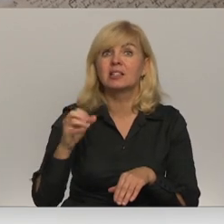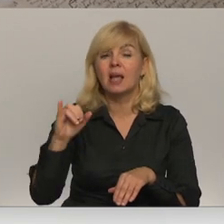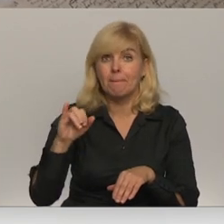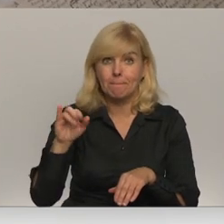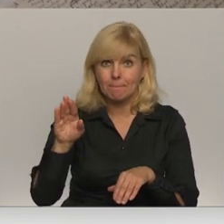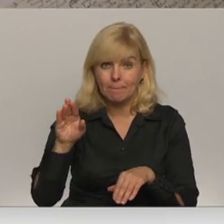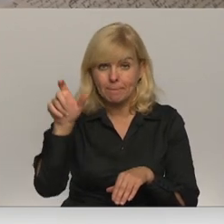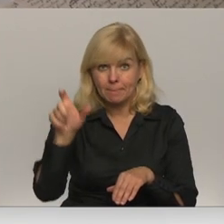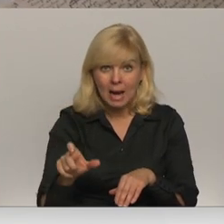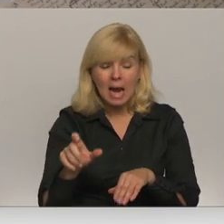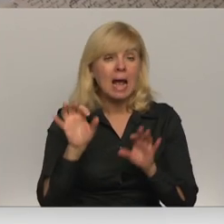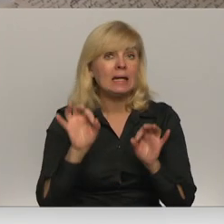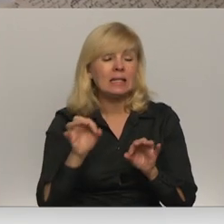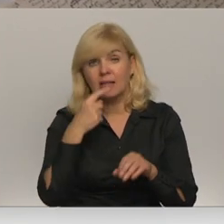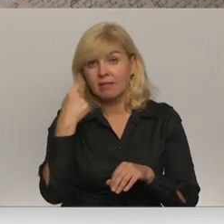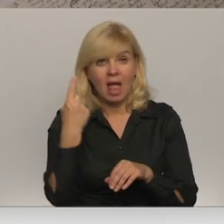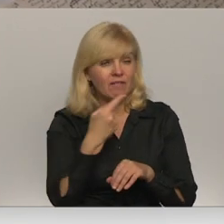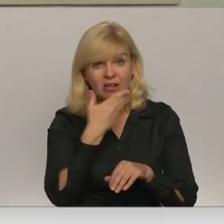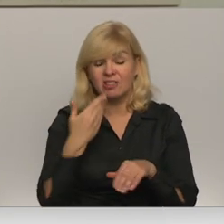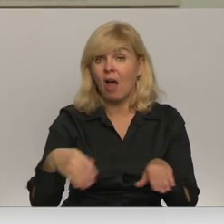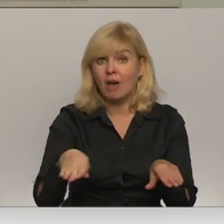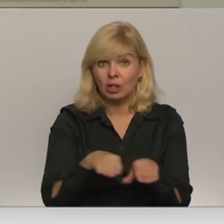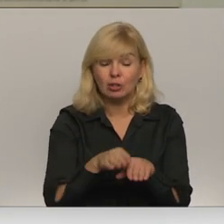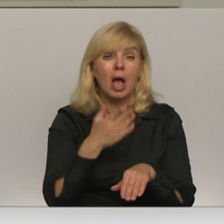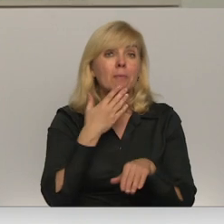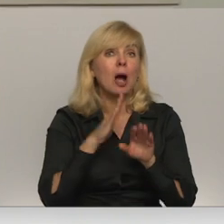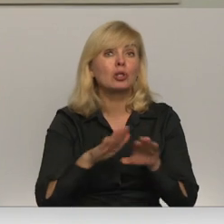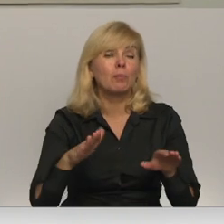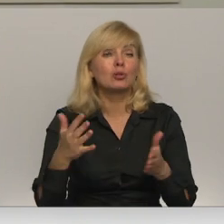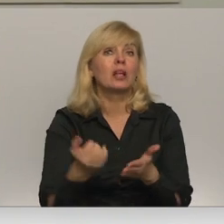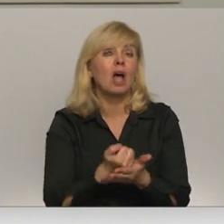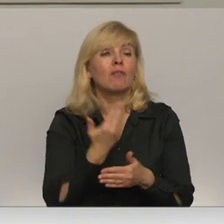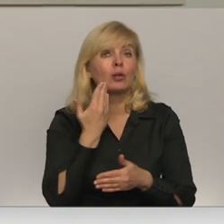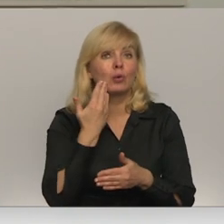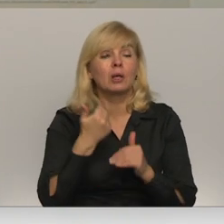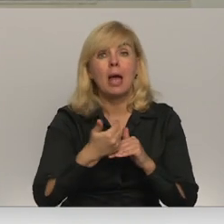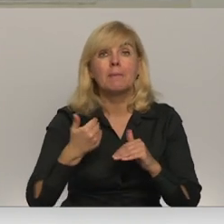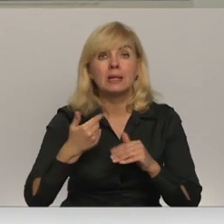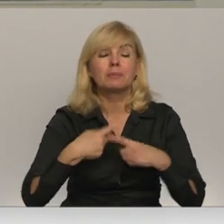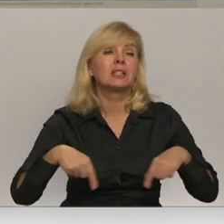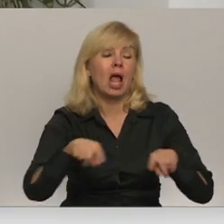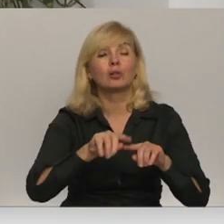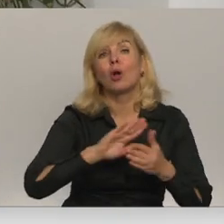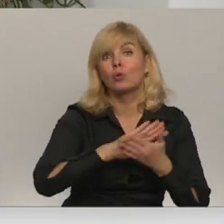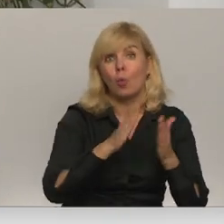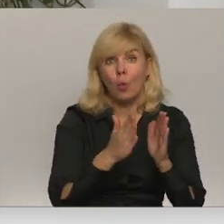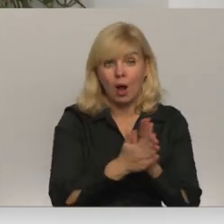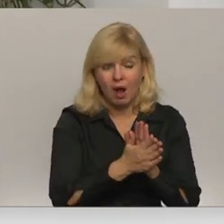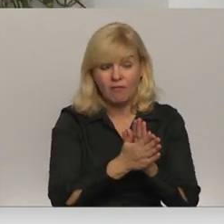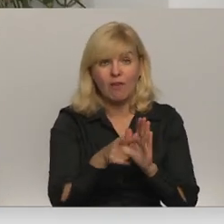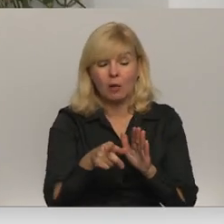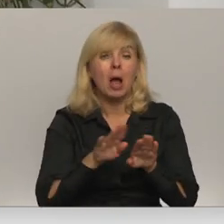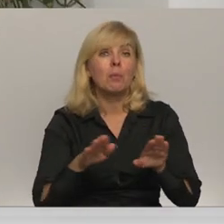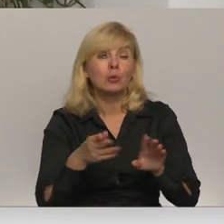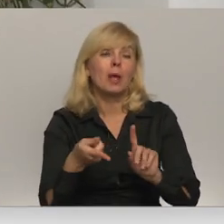Puškaitim īsti nevar neviens. Pasaku muzeja nosaukumu tas gan iegūst tikai pirms teritoriālās reformas. Muzejs mainīja